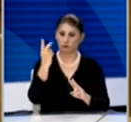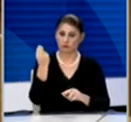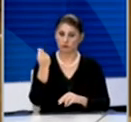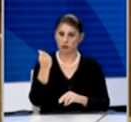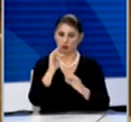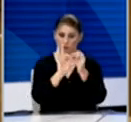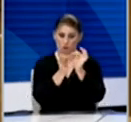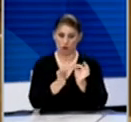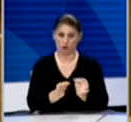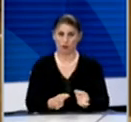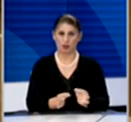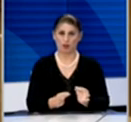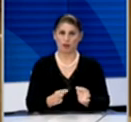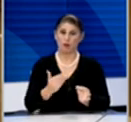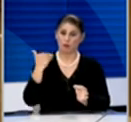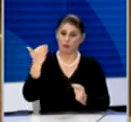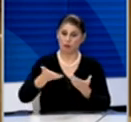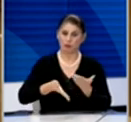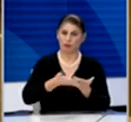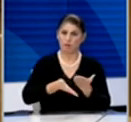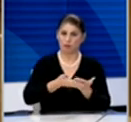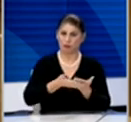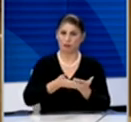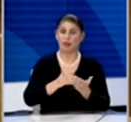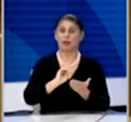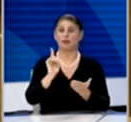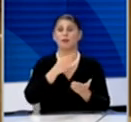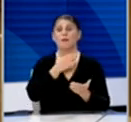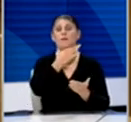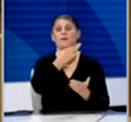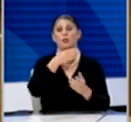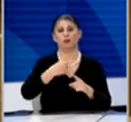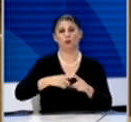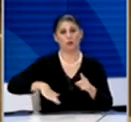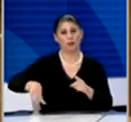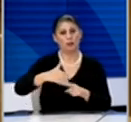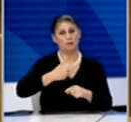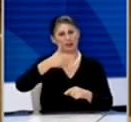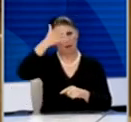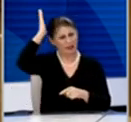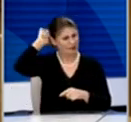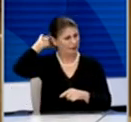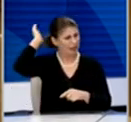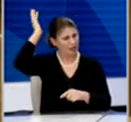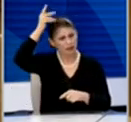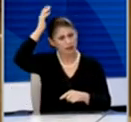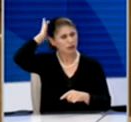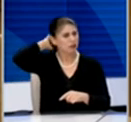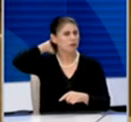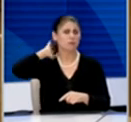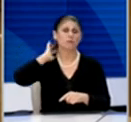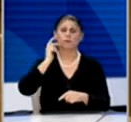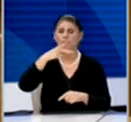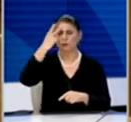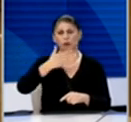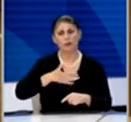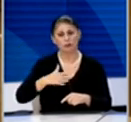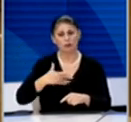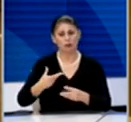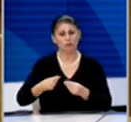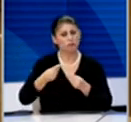οικονομικού μοντέλου που θα βοηθάει και δεν θα πνίγει τους έλληνες και εμείς οι σπαρτιάτες είμαστε στην διάθεσή σας να